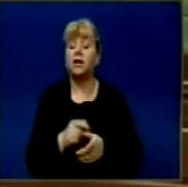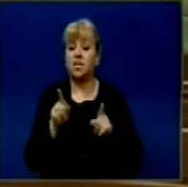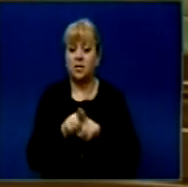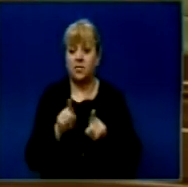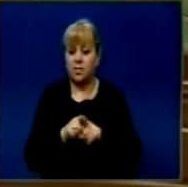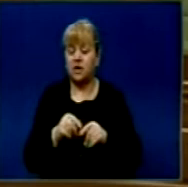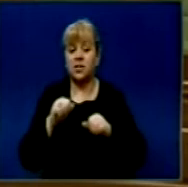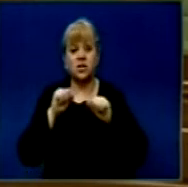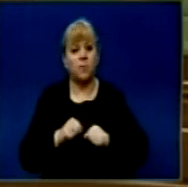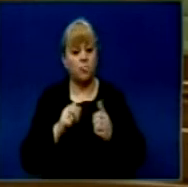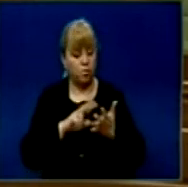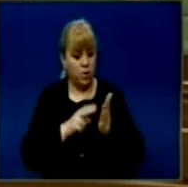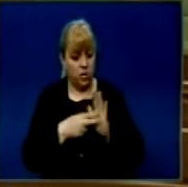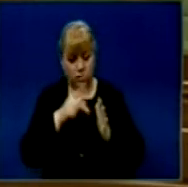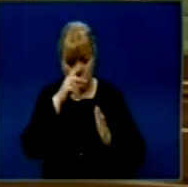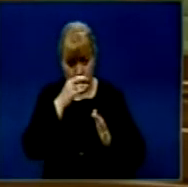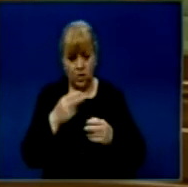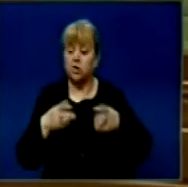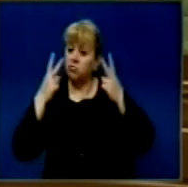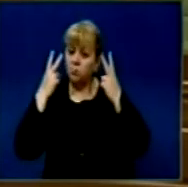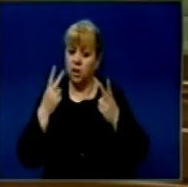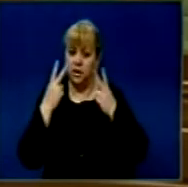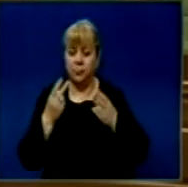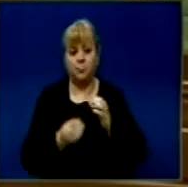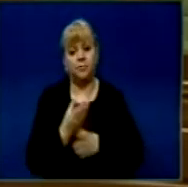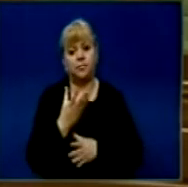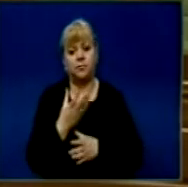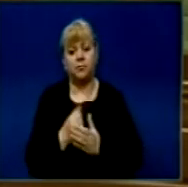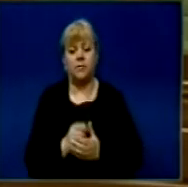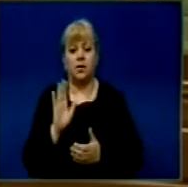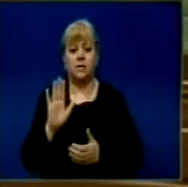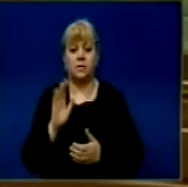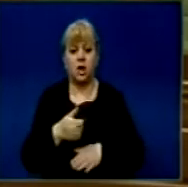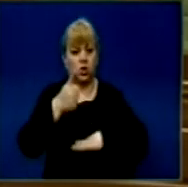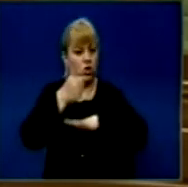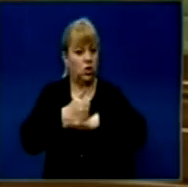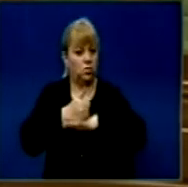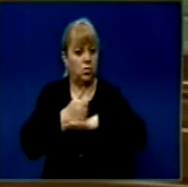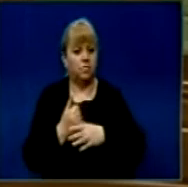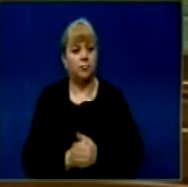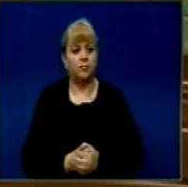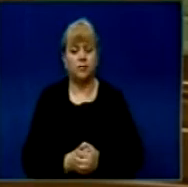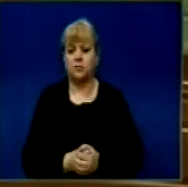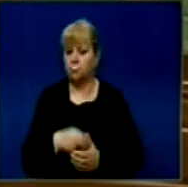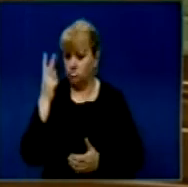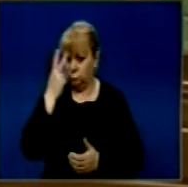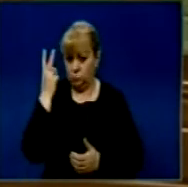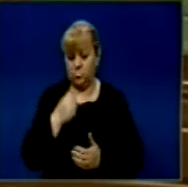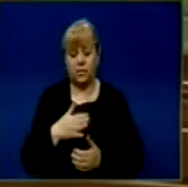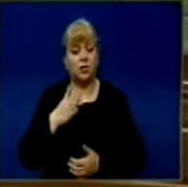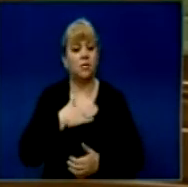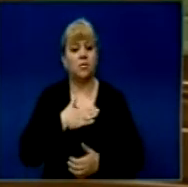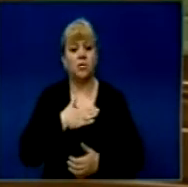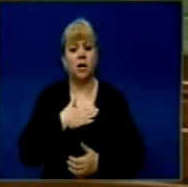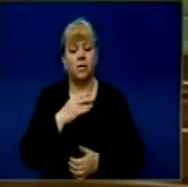qeverie, politikat komunale janë më të rëndësishme për zhvillimin ekonomik sesa ato qendrore. Që nën kupton që ne në fakt nuk